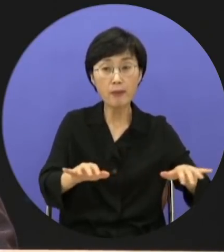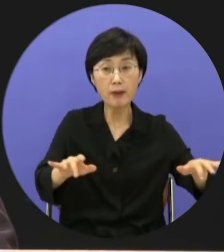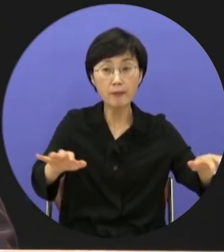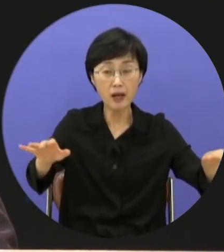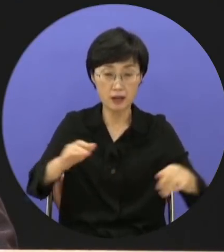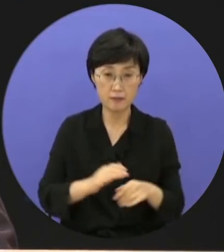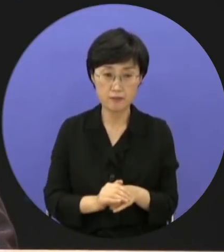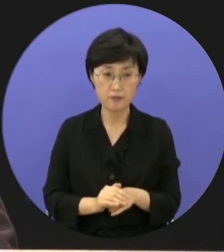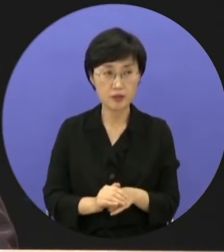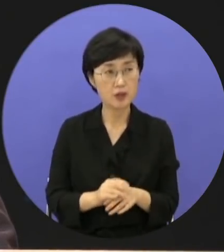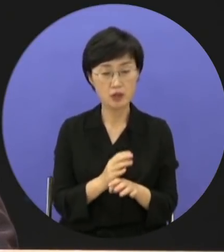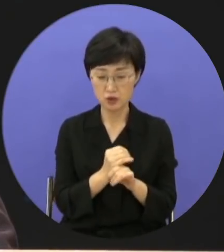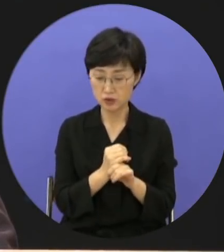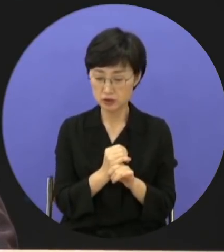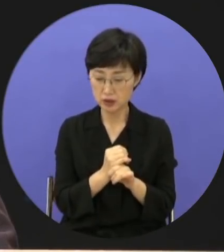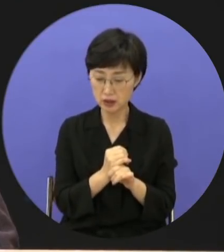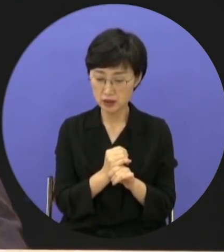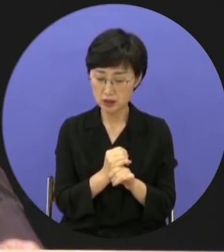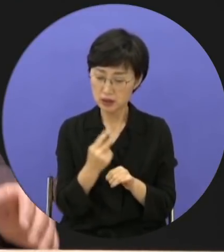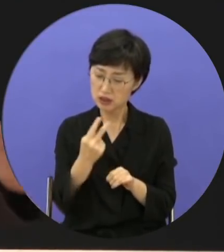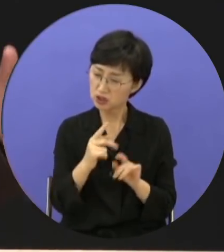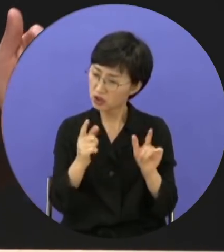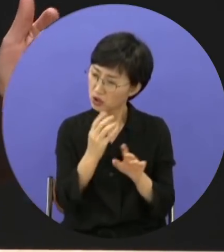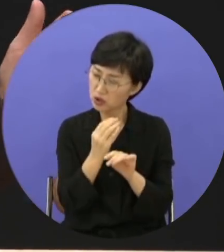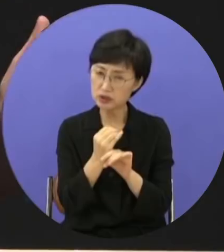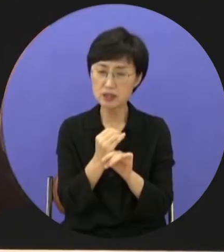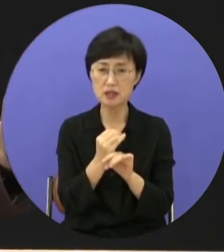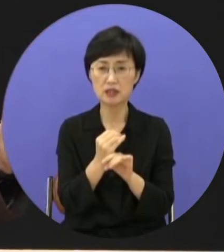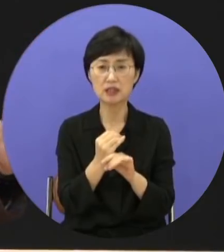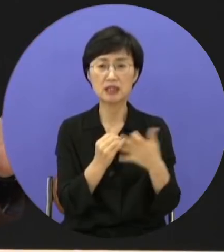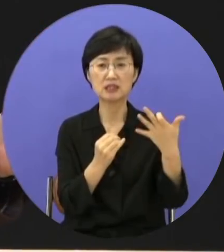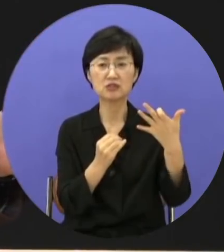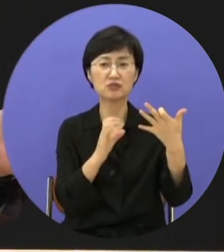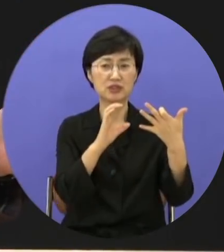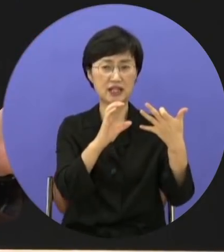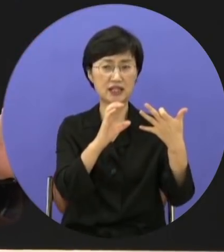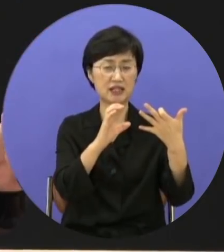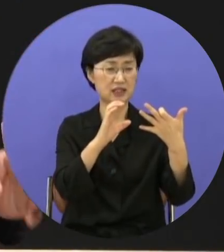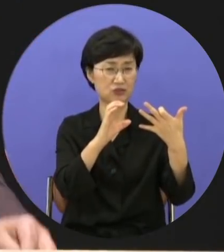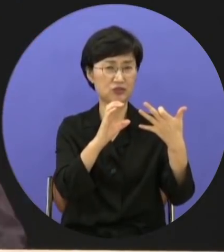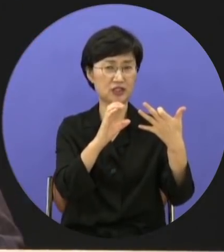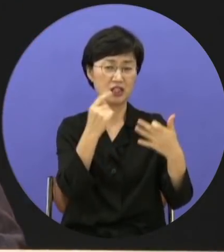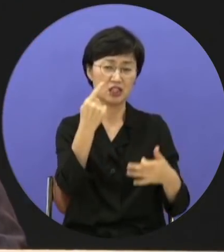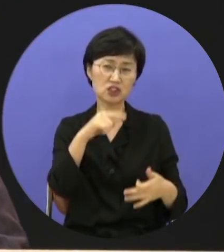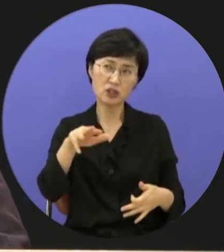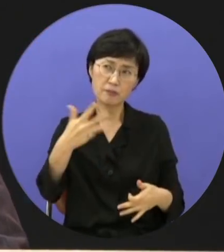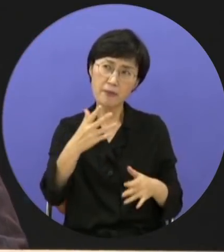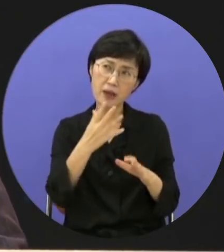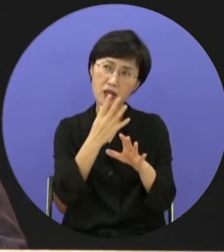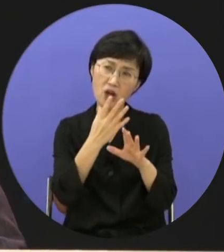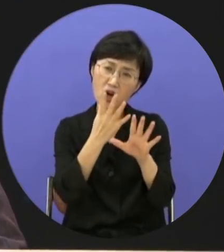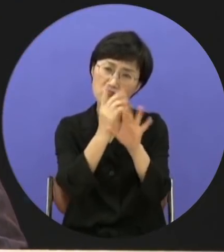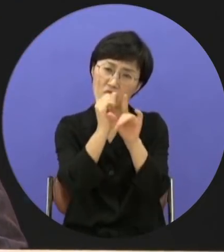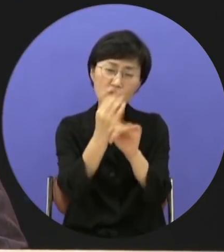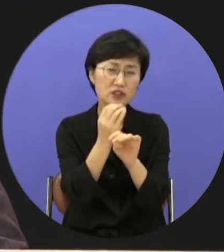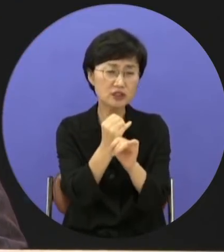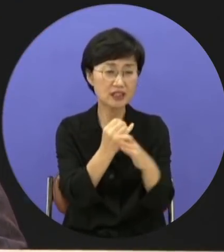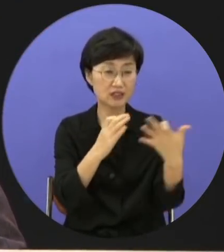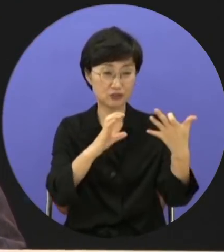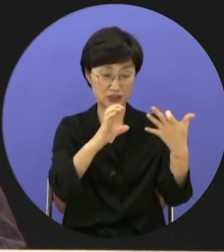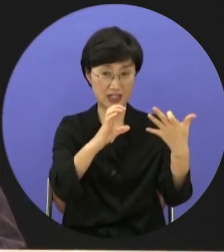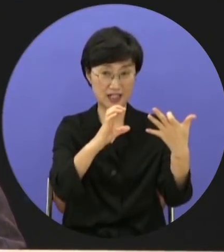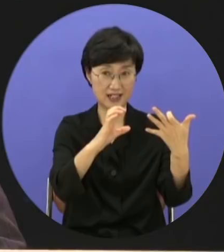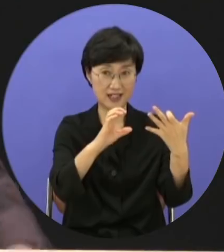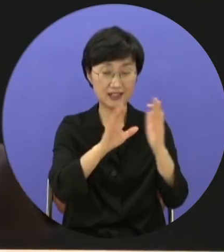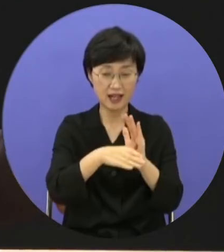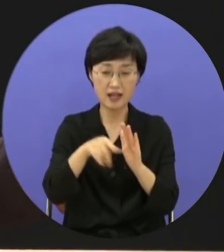와서 이 성탄절은 세계 명절이 됐어요. And coming into the 19th century, now Christmas finally became a